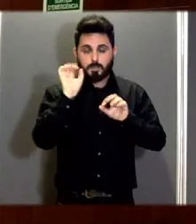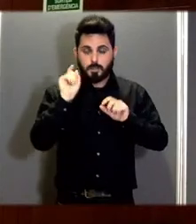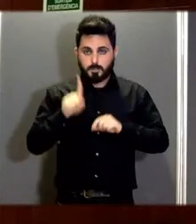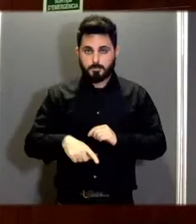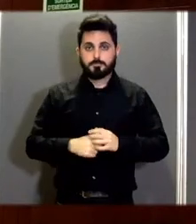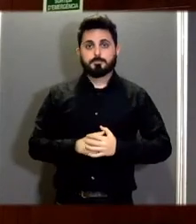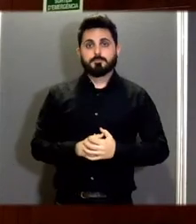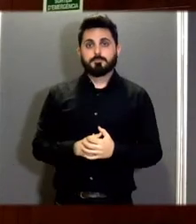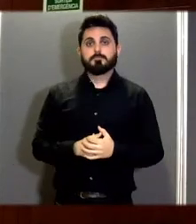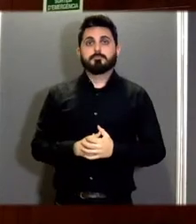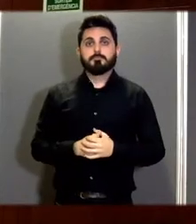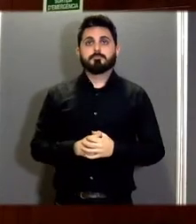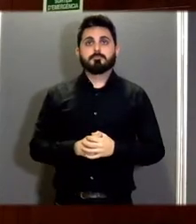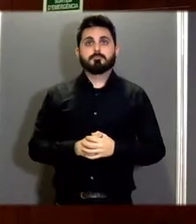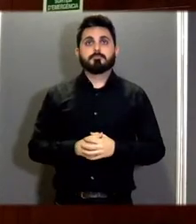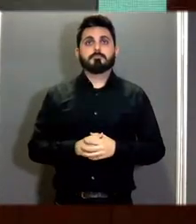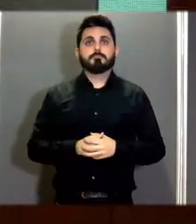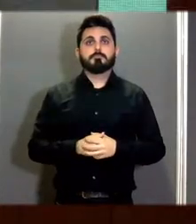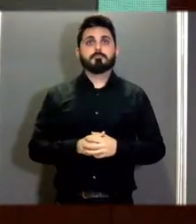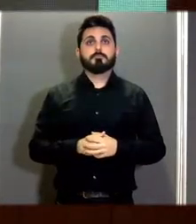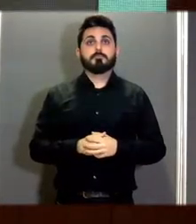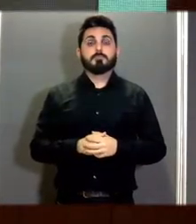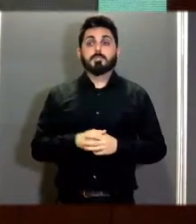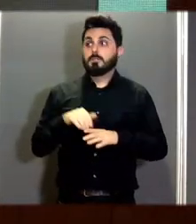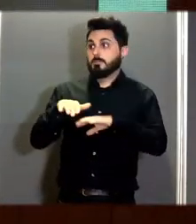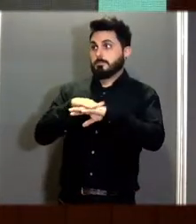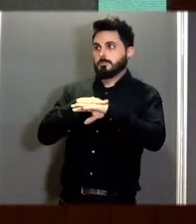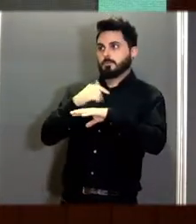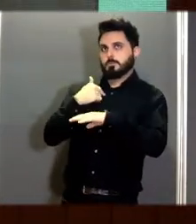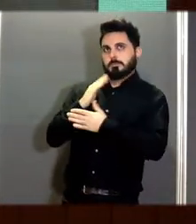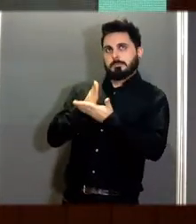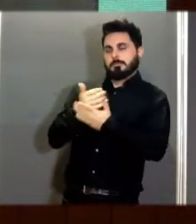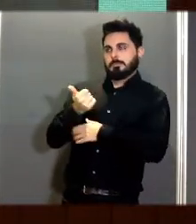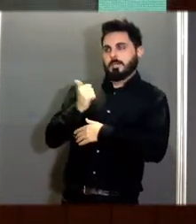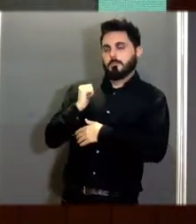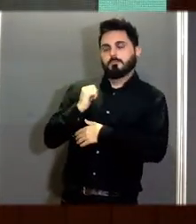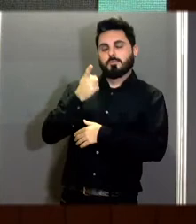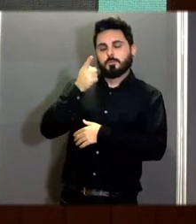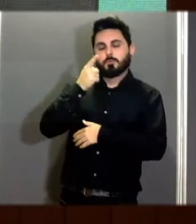Bueno, sí. Perdó, res, volia, aprofitant això que diu l'Àngels,